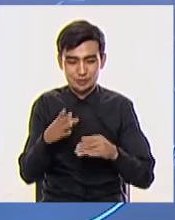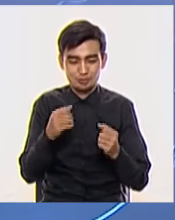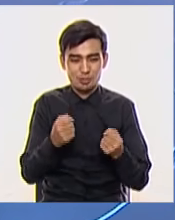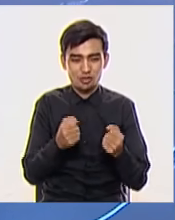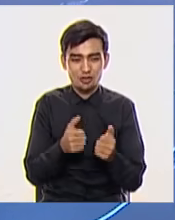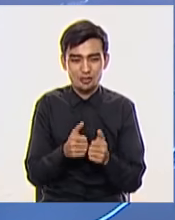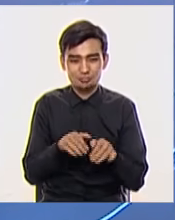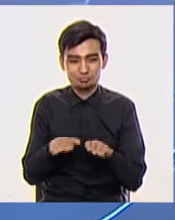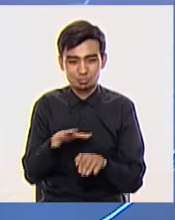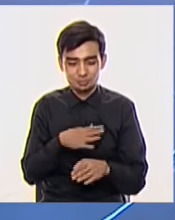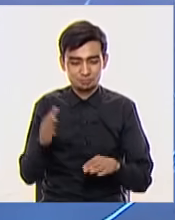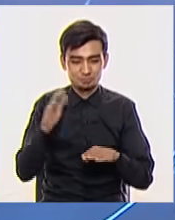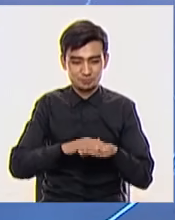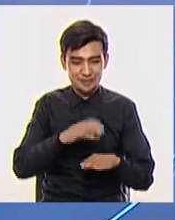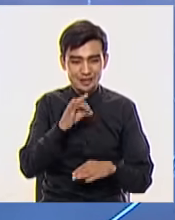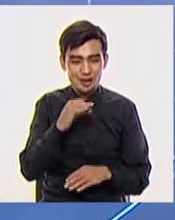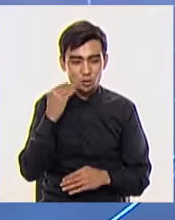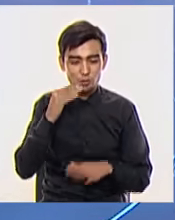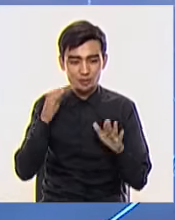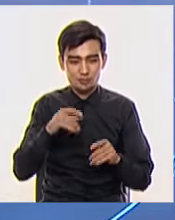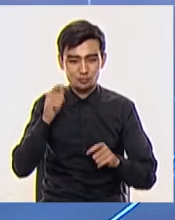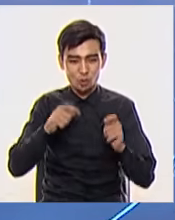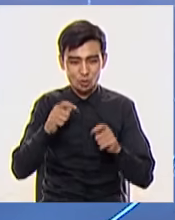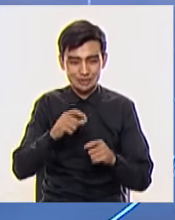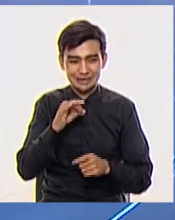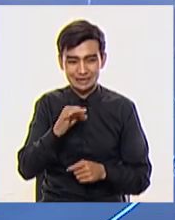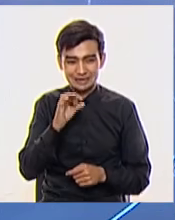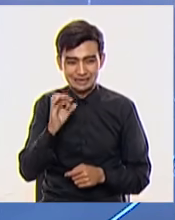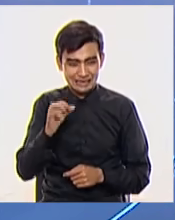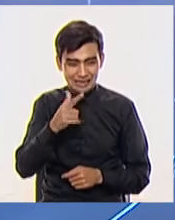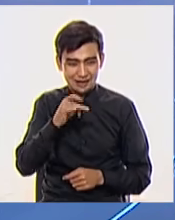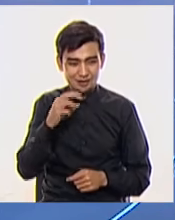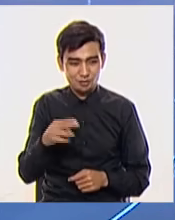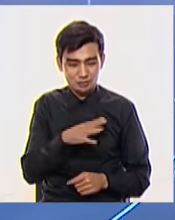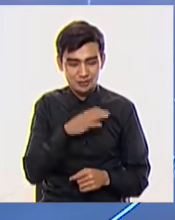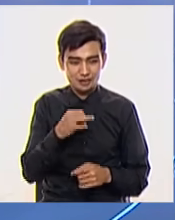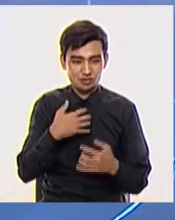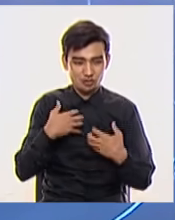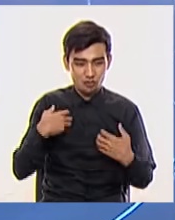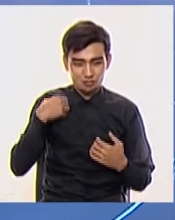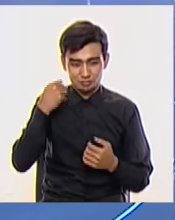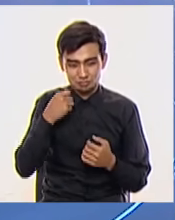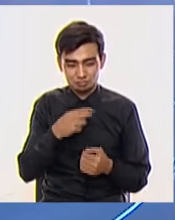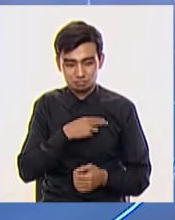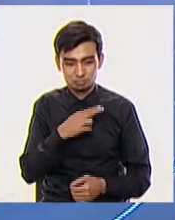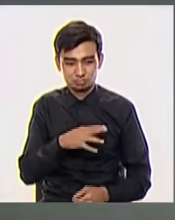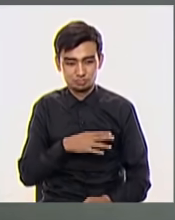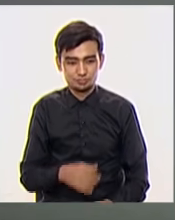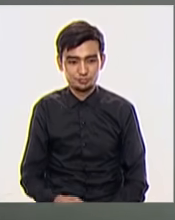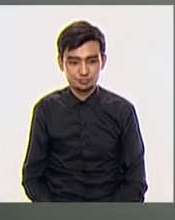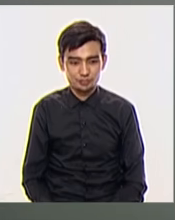qulağan. Al Aktöbede burşaq aralas jağımdan keyin jayılımda jürgen usak maldar kırılıp qaldı.